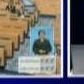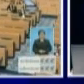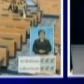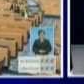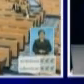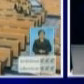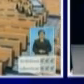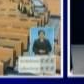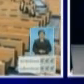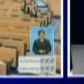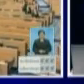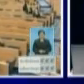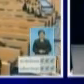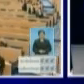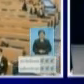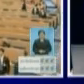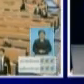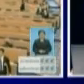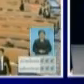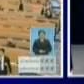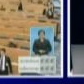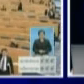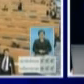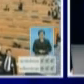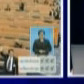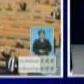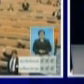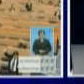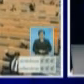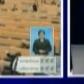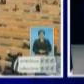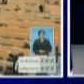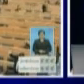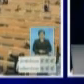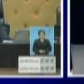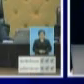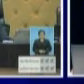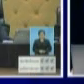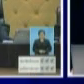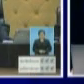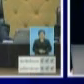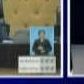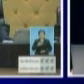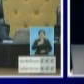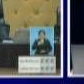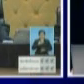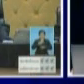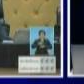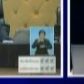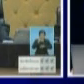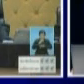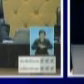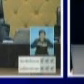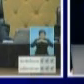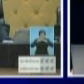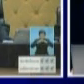่ แต่ว่านายกรัฐมนตรีเนี่ยกลับมอบหมายให้รอนายกมาตอบแทนคุณจึงรู้สึกแปลกใจว่าเอ๊ะจะตอบแทนได้ไหมหรือว่